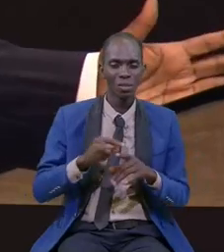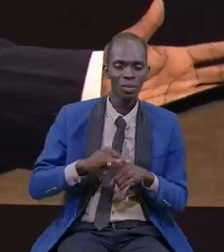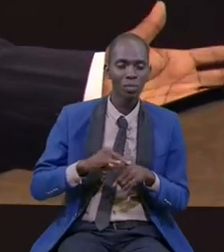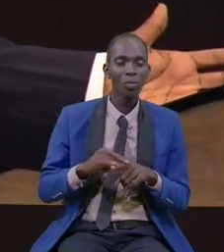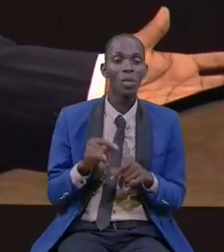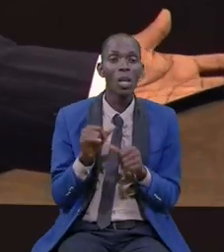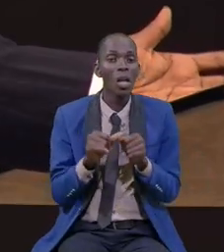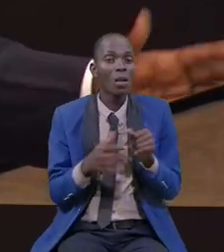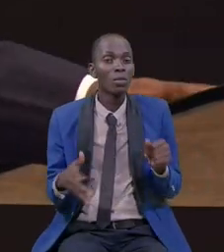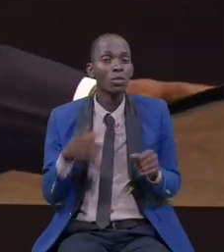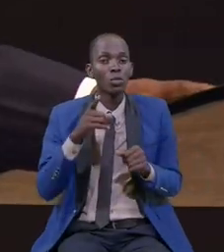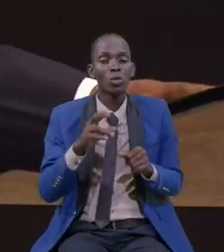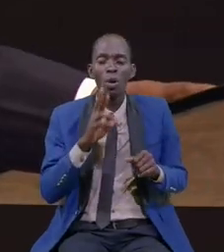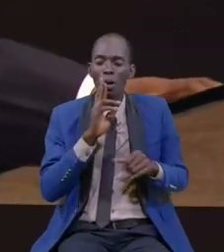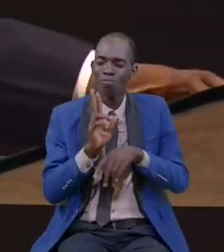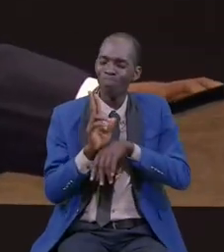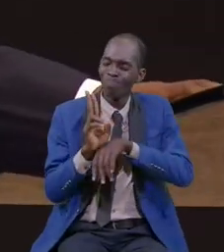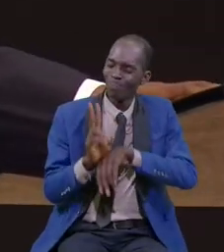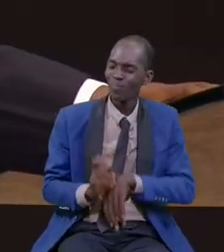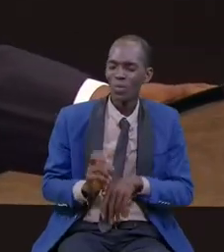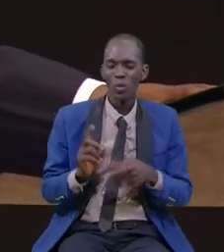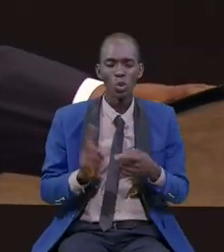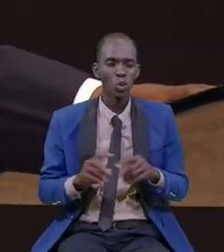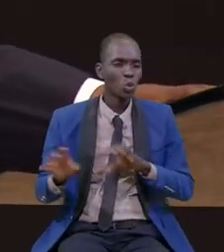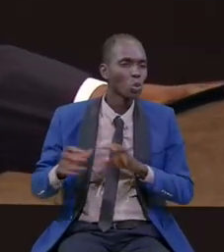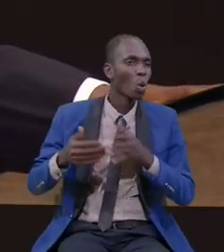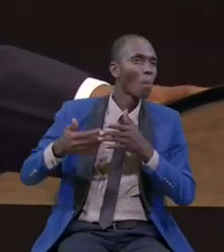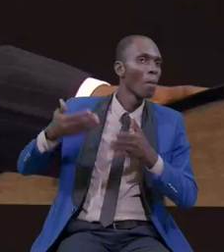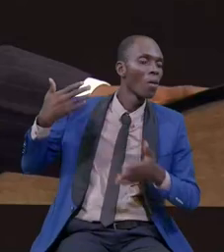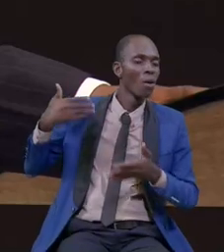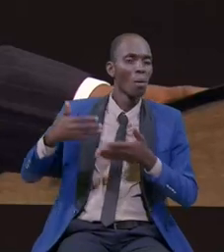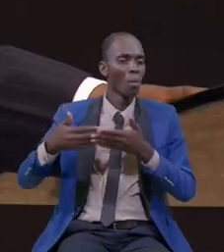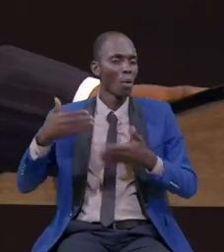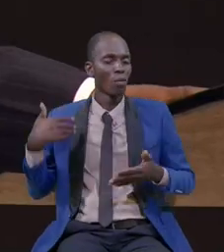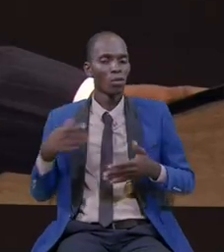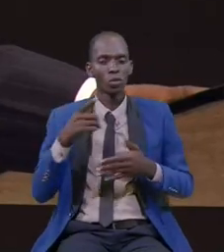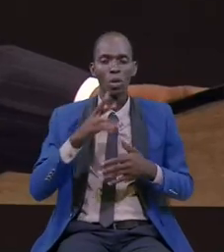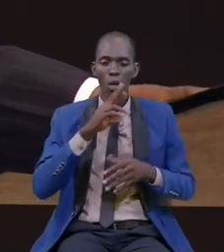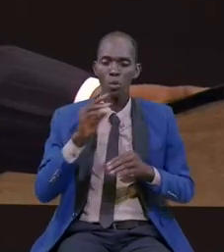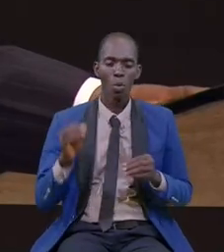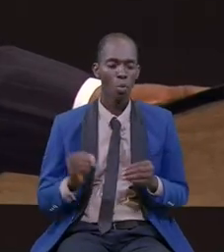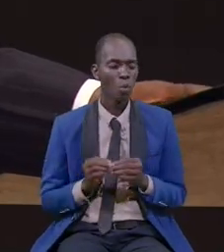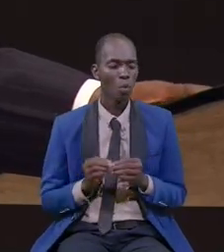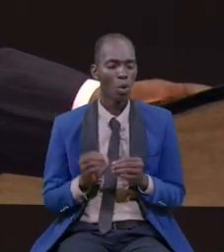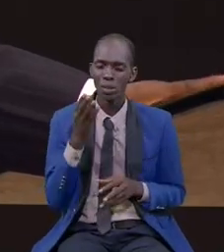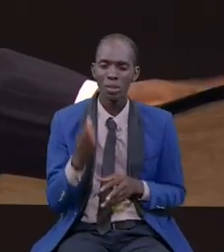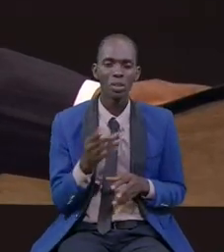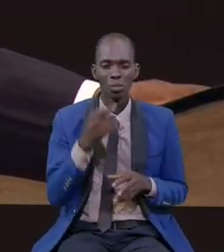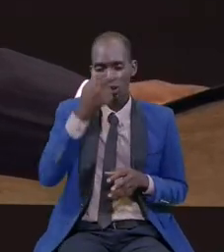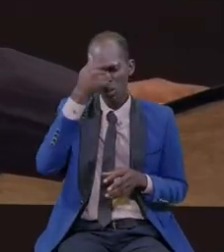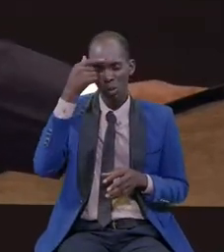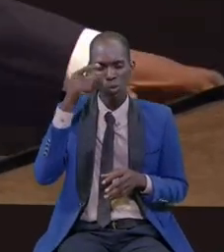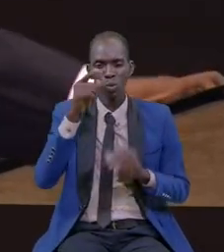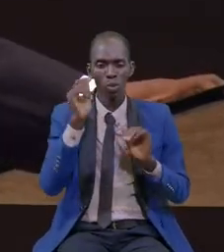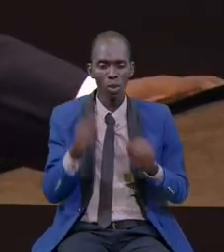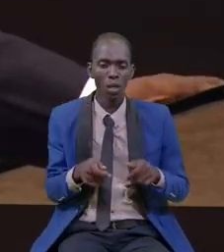auparavant vous ne devez plus à faire avec ces choses vous êtes en mesure de contrôler votre corps et votre désir vous